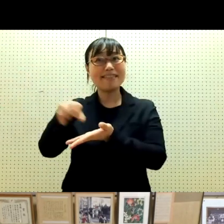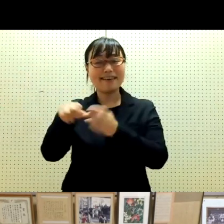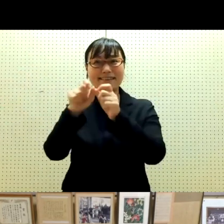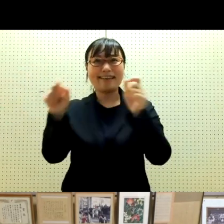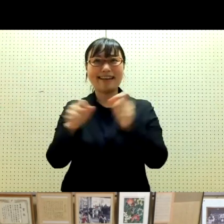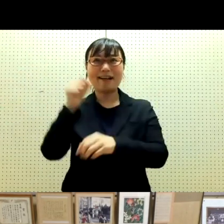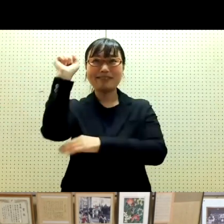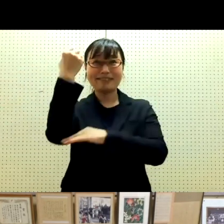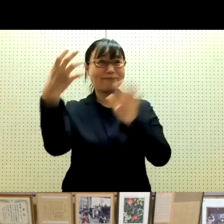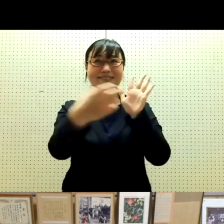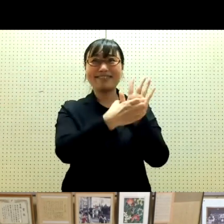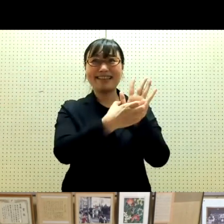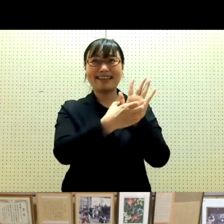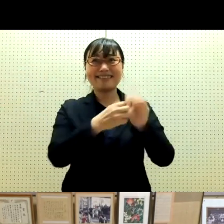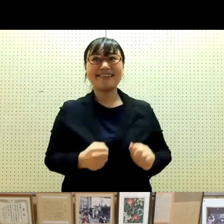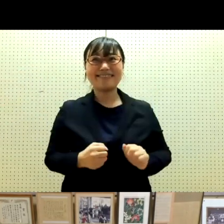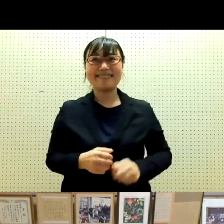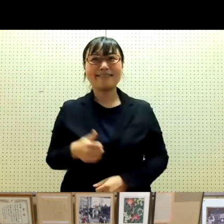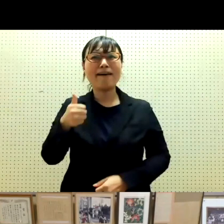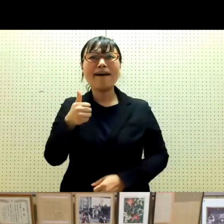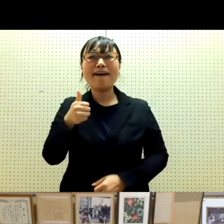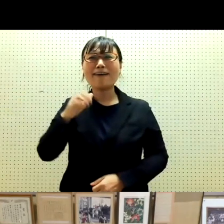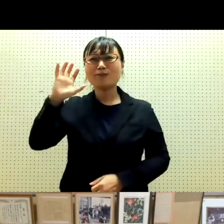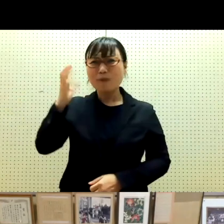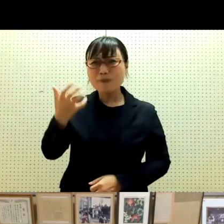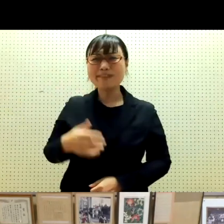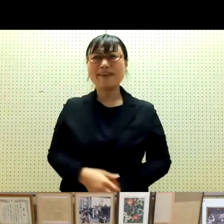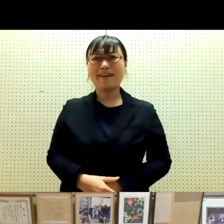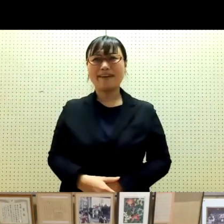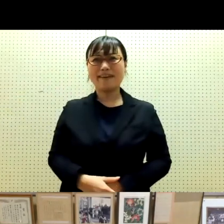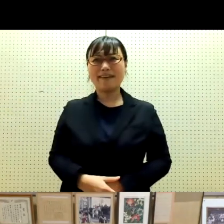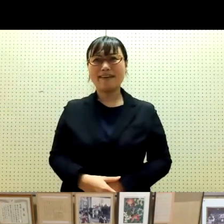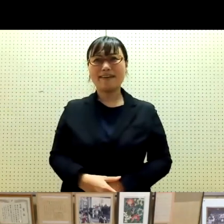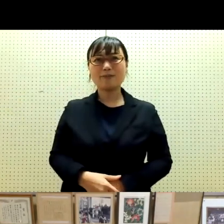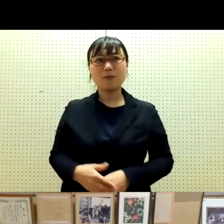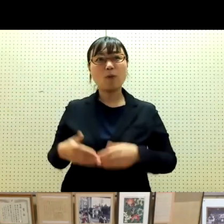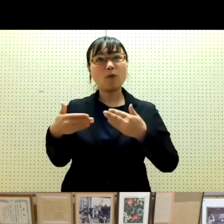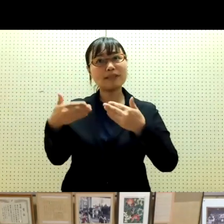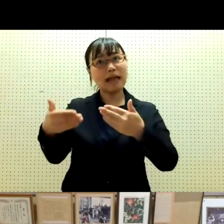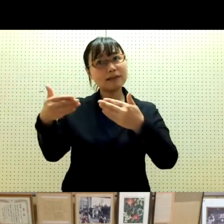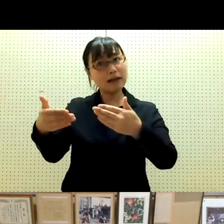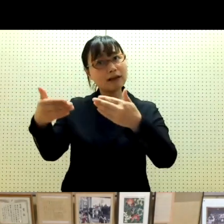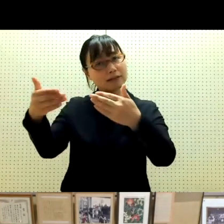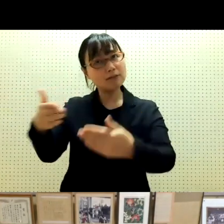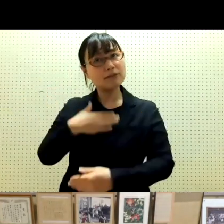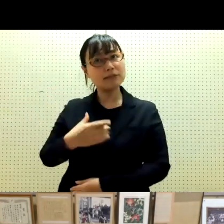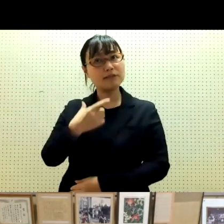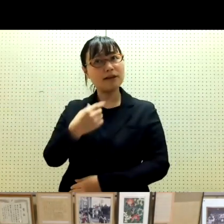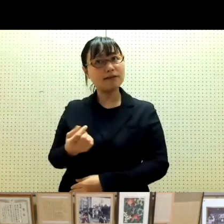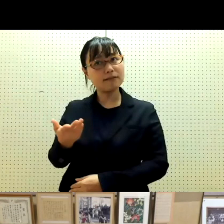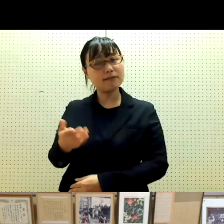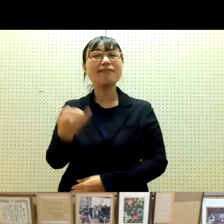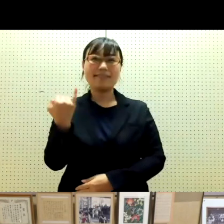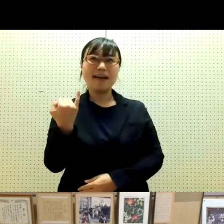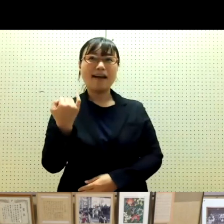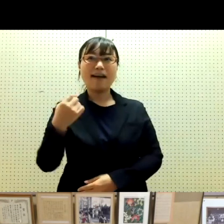ね。やっぱりその段階が必要だと思うんですけど、どんな段階で指導したかをお願いします。 私は今年